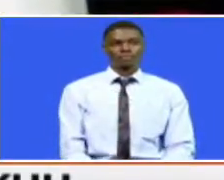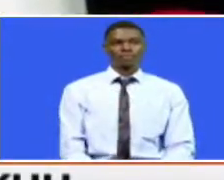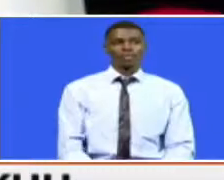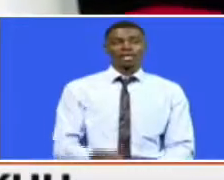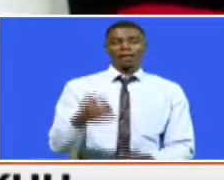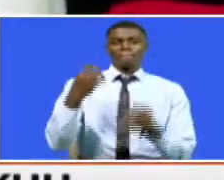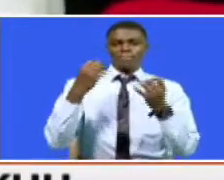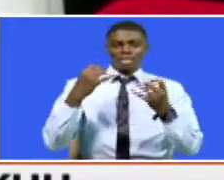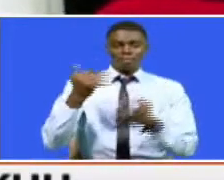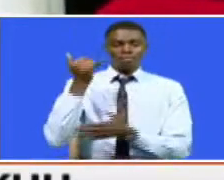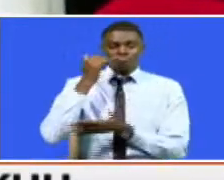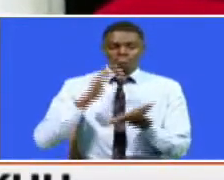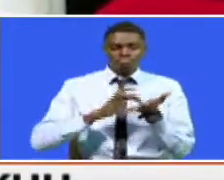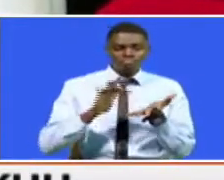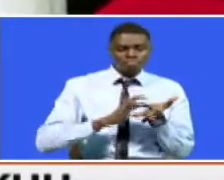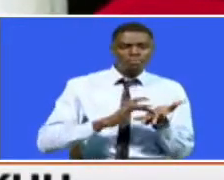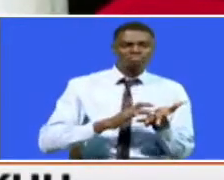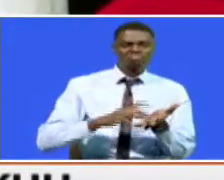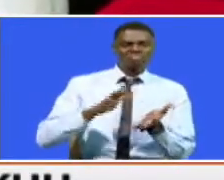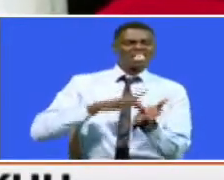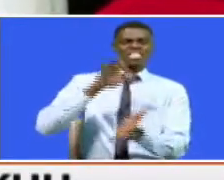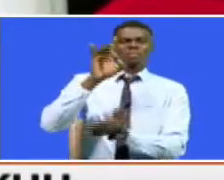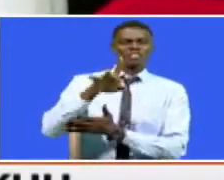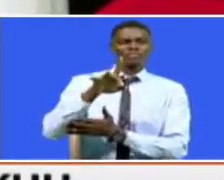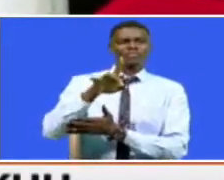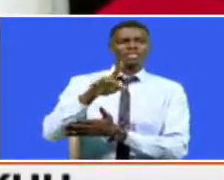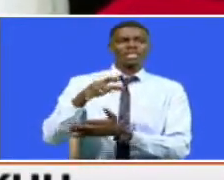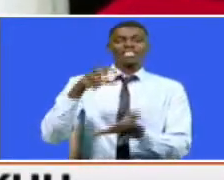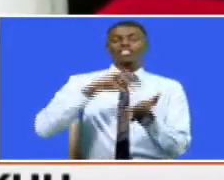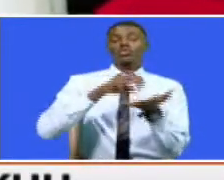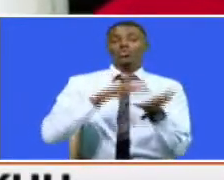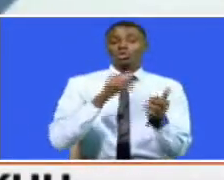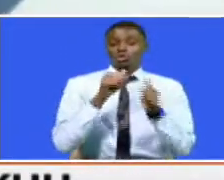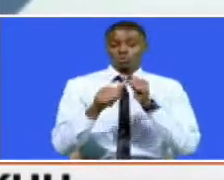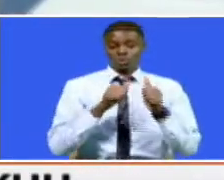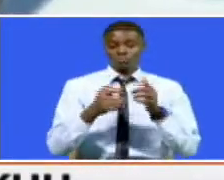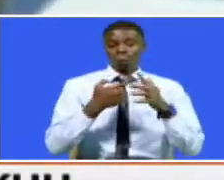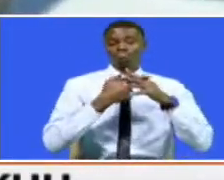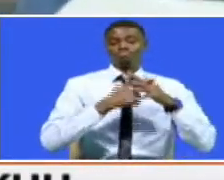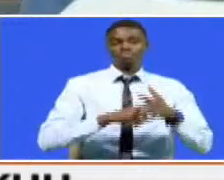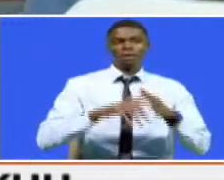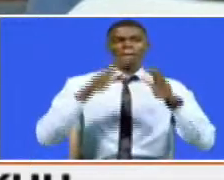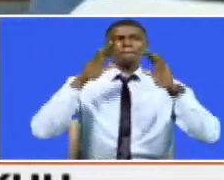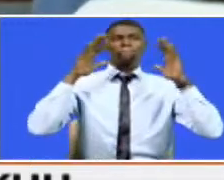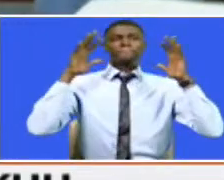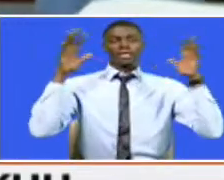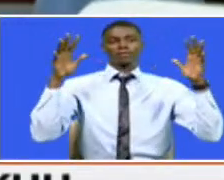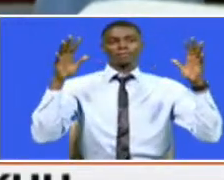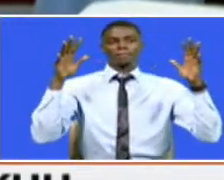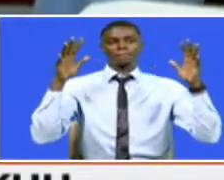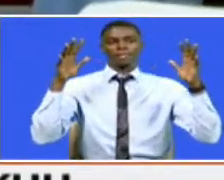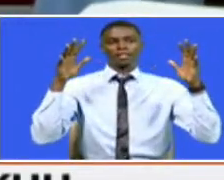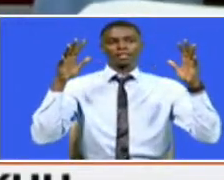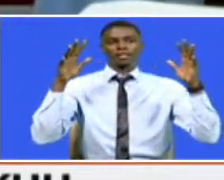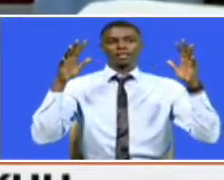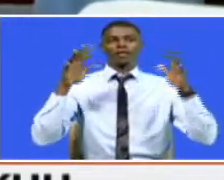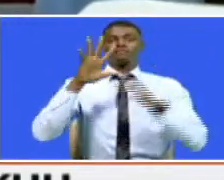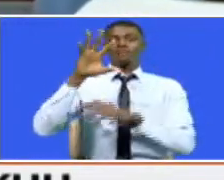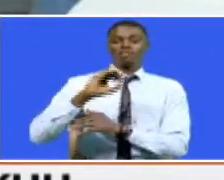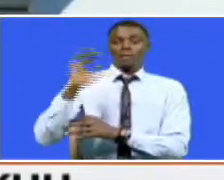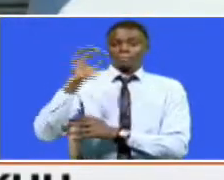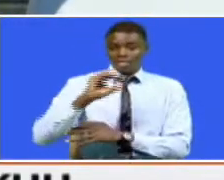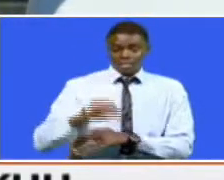nyingi za simu hizo zikionekana kuwa ghali, hali inayoonekana kuwa chanzo kikubwa cha takriban asilimia 50 ya